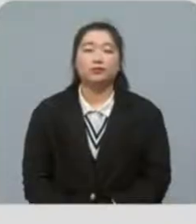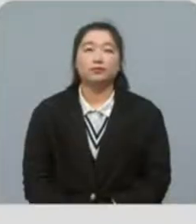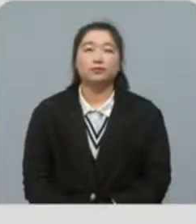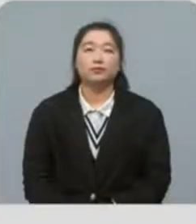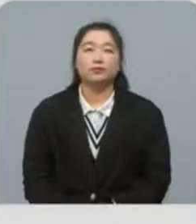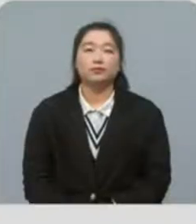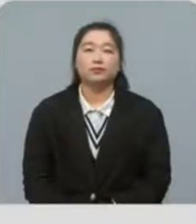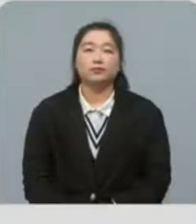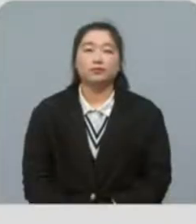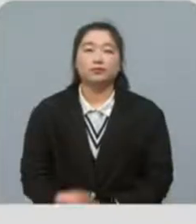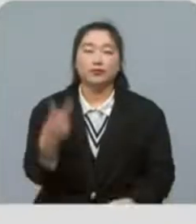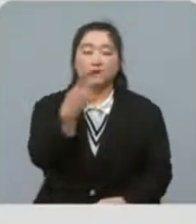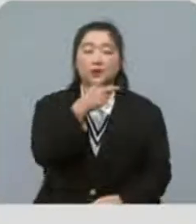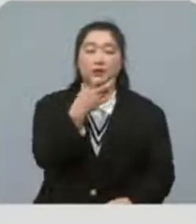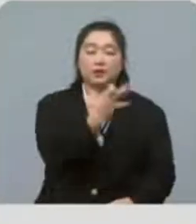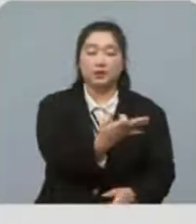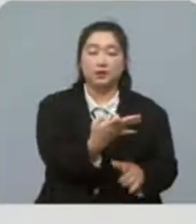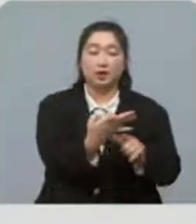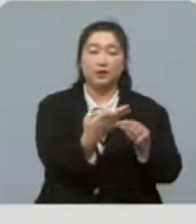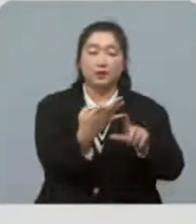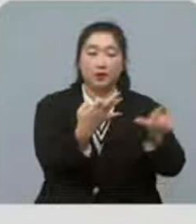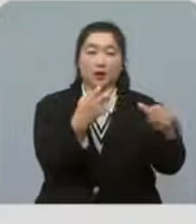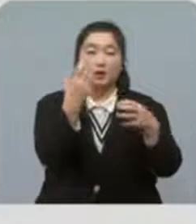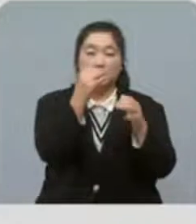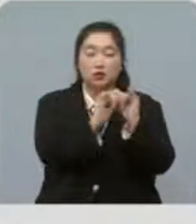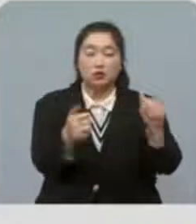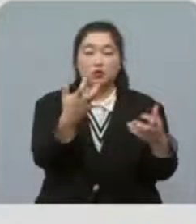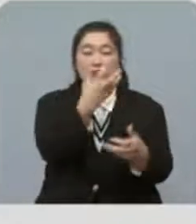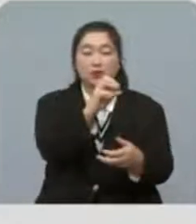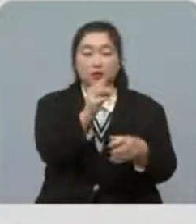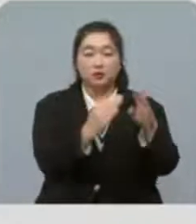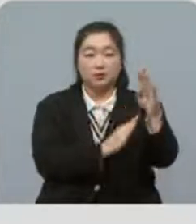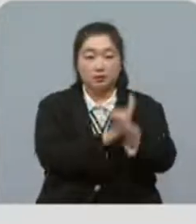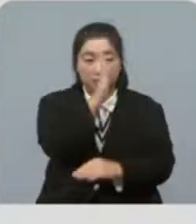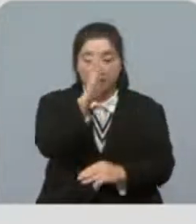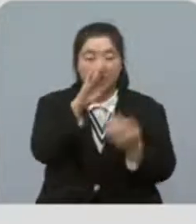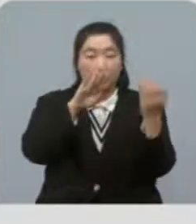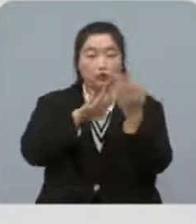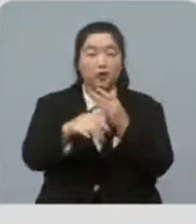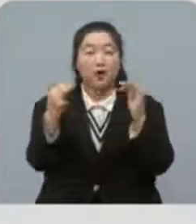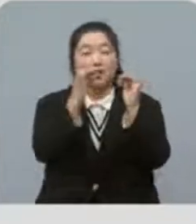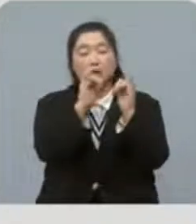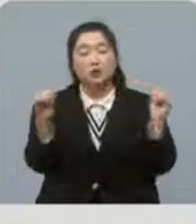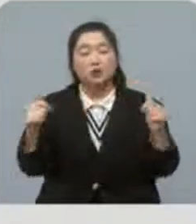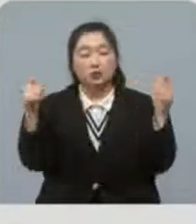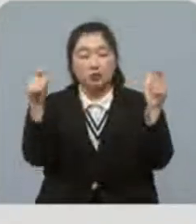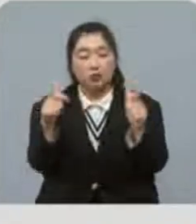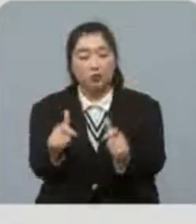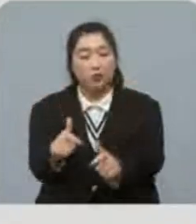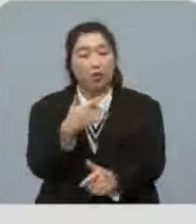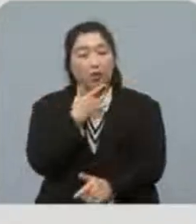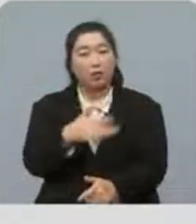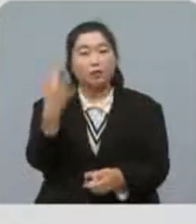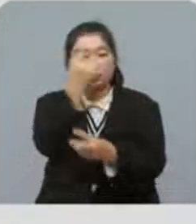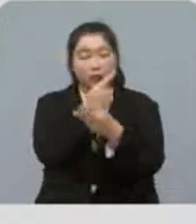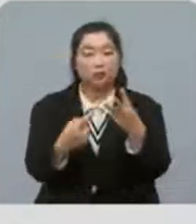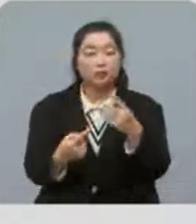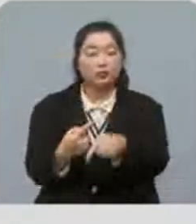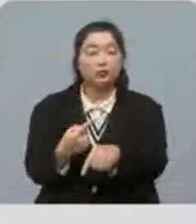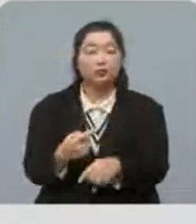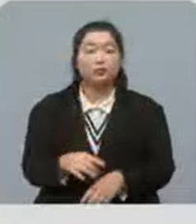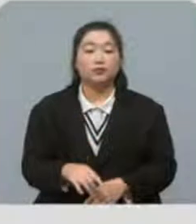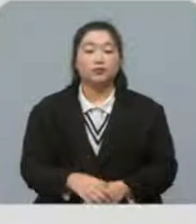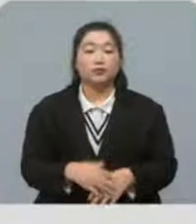기자입니다 2014년 인구 80만 명을 넘어선 후 단 한 번의 인구 감소도 없었던 주시